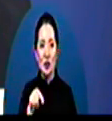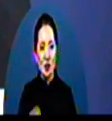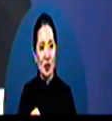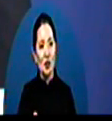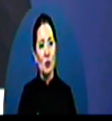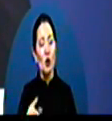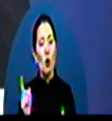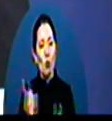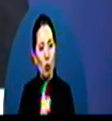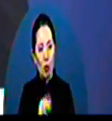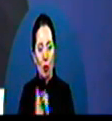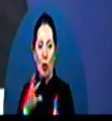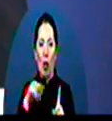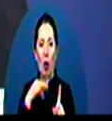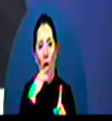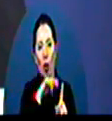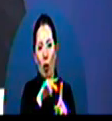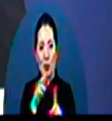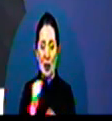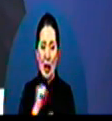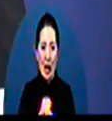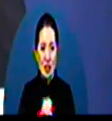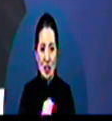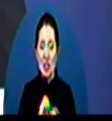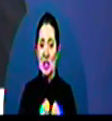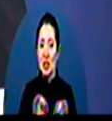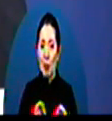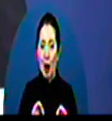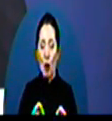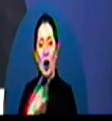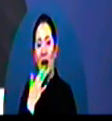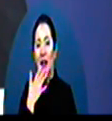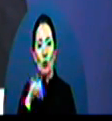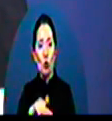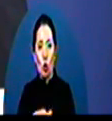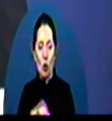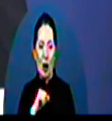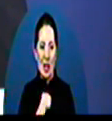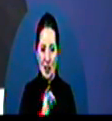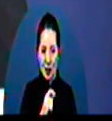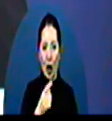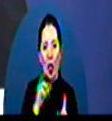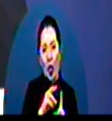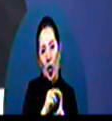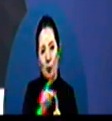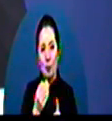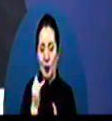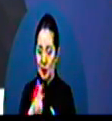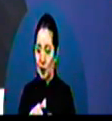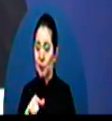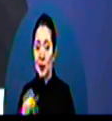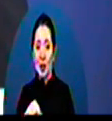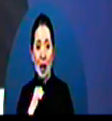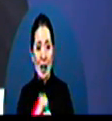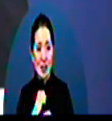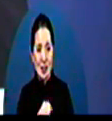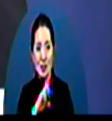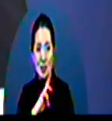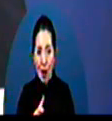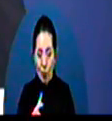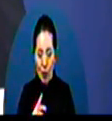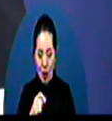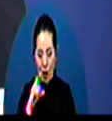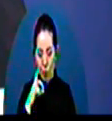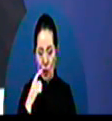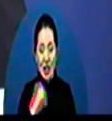нь буруутгагдж хэл амд ордог шүү дээ. Ажил хийгүү хүн бол хэзээч хэл амд ордоггүй. Тэгэхээр ардчилсан нам бол ажил хэрэгч нам, ардчилсан нам бол